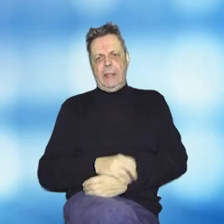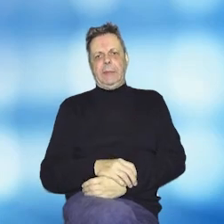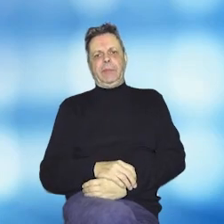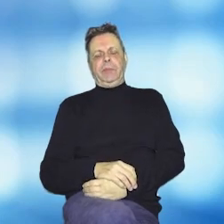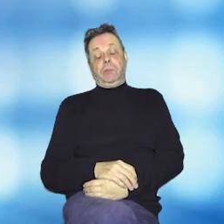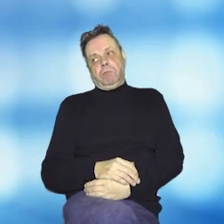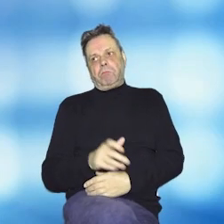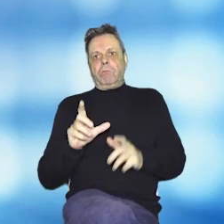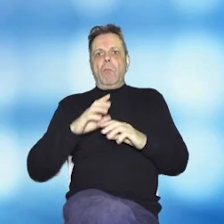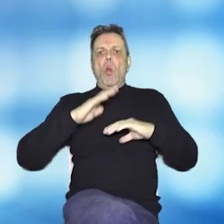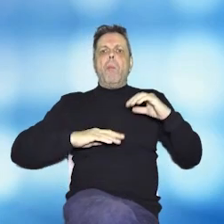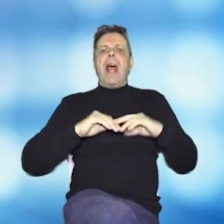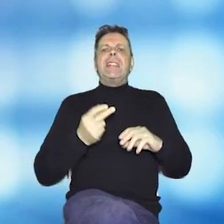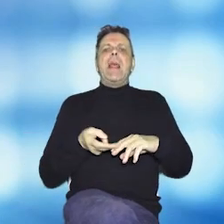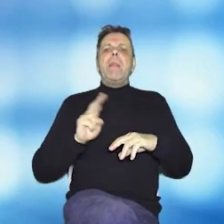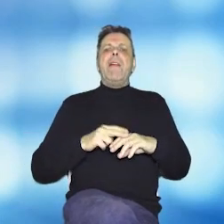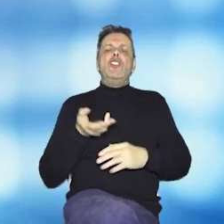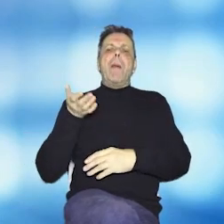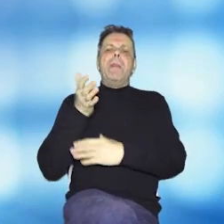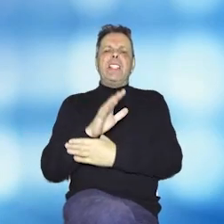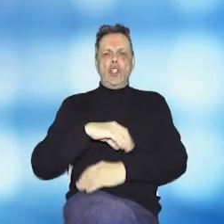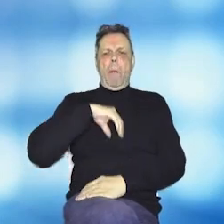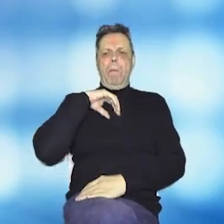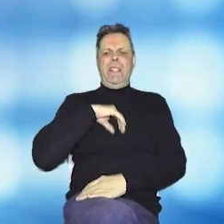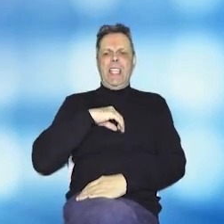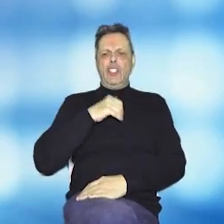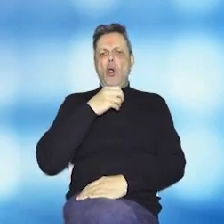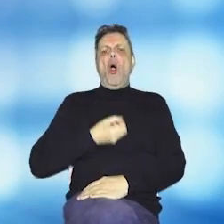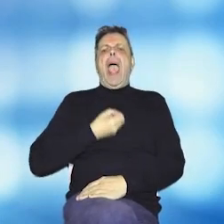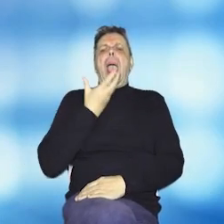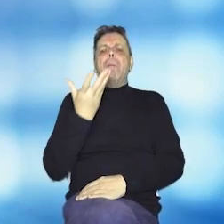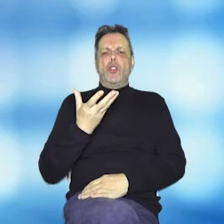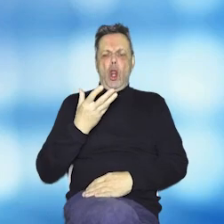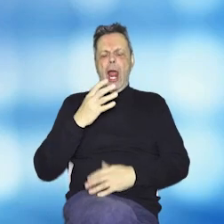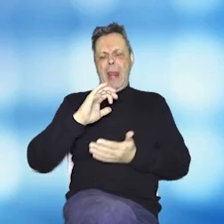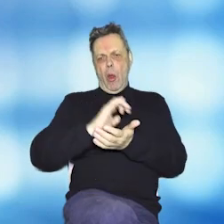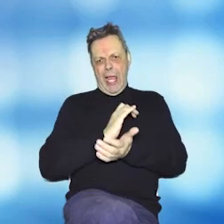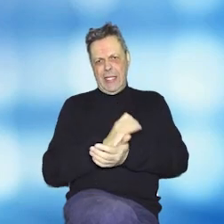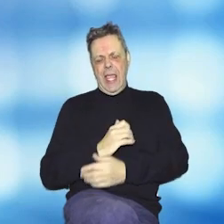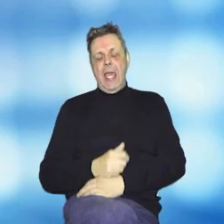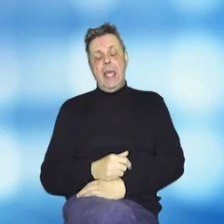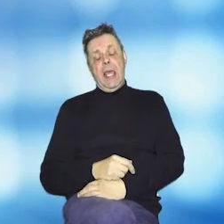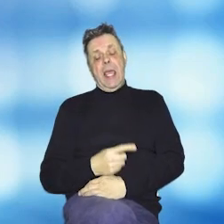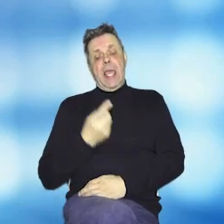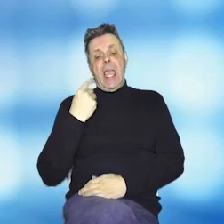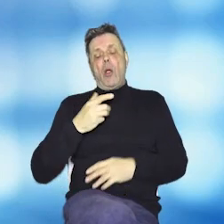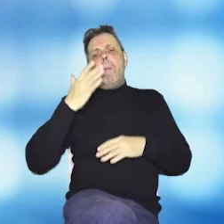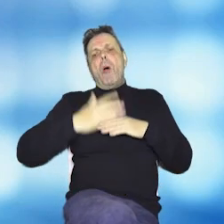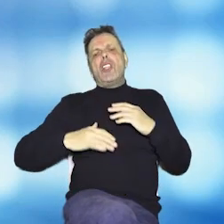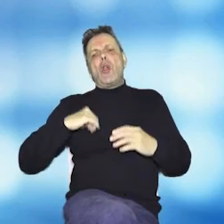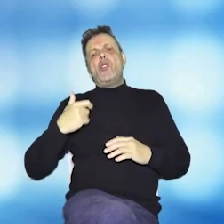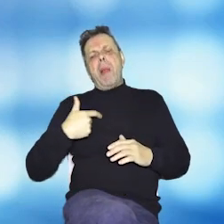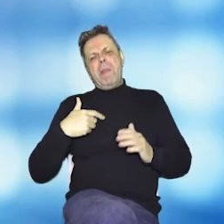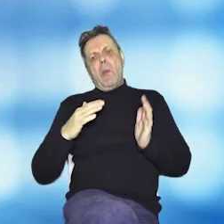U praksi najčešće je prisutno psihičko ili emocionalno nasilje, iako posljednjih